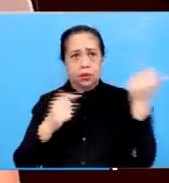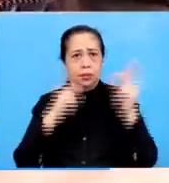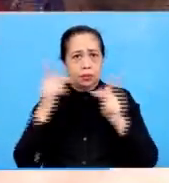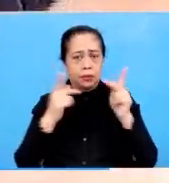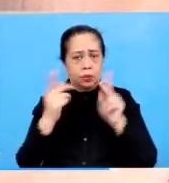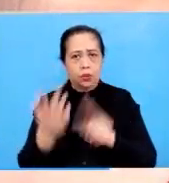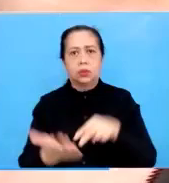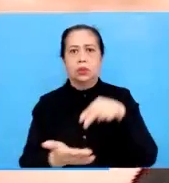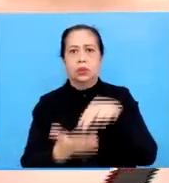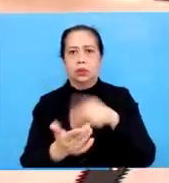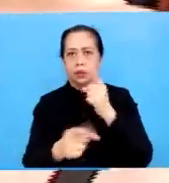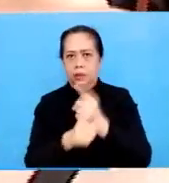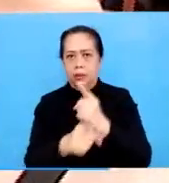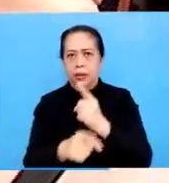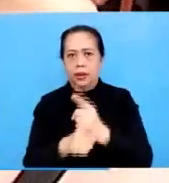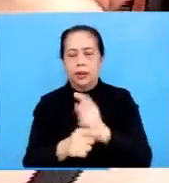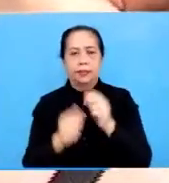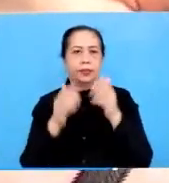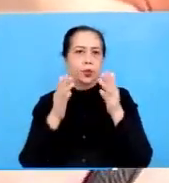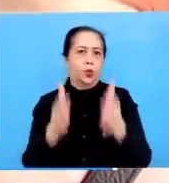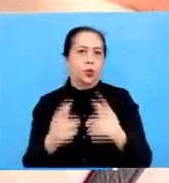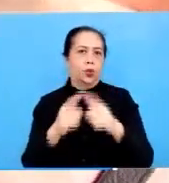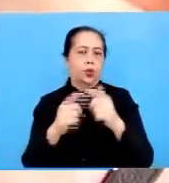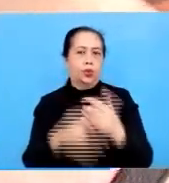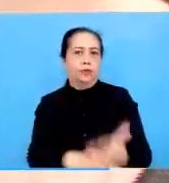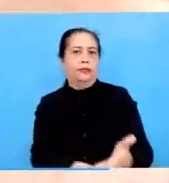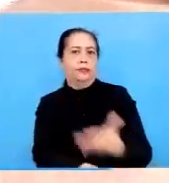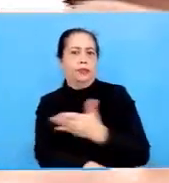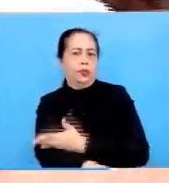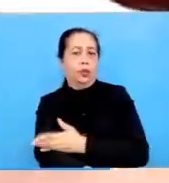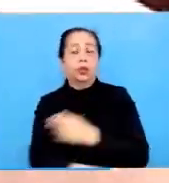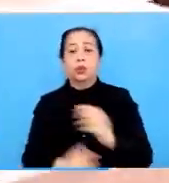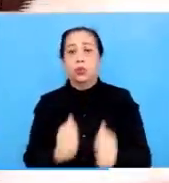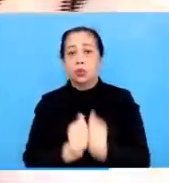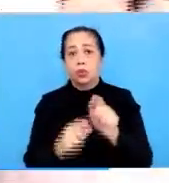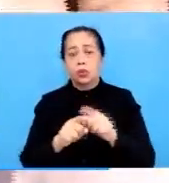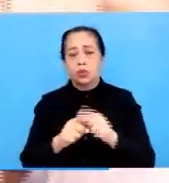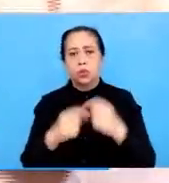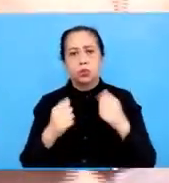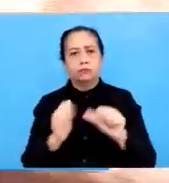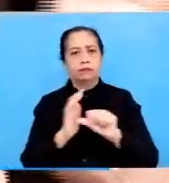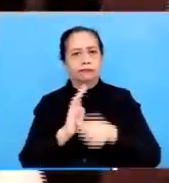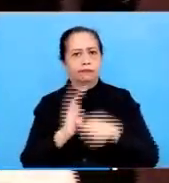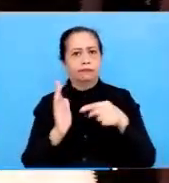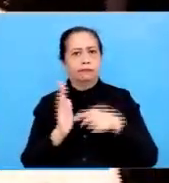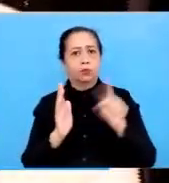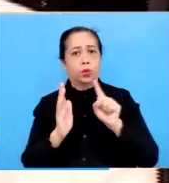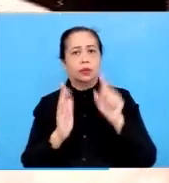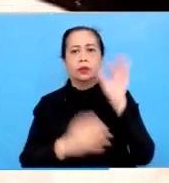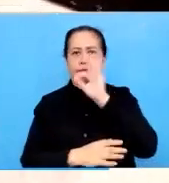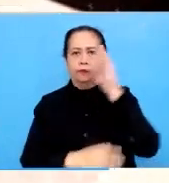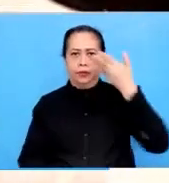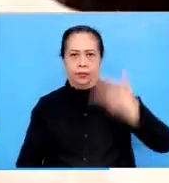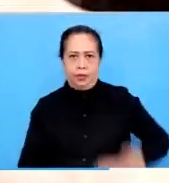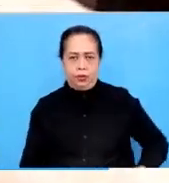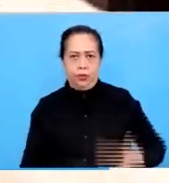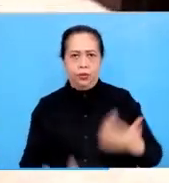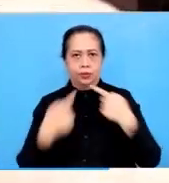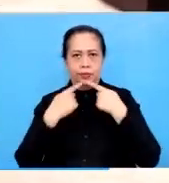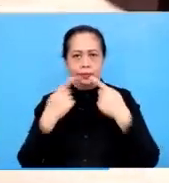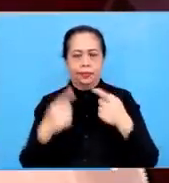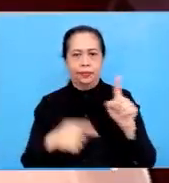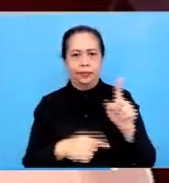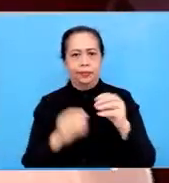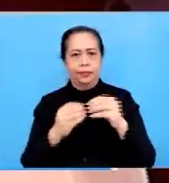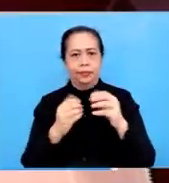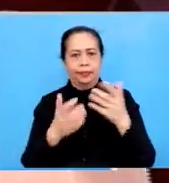manindigan sa tama, maging daan para sa pag-unlad at higit sa lahat, panaigin ang pagiging Pilipino. Narito ang pahayag ng isa sa